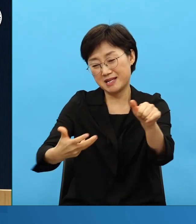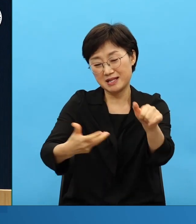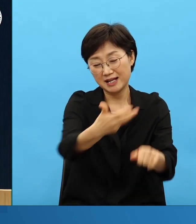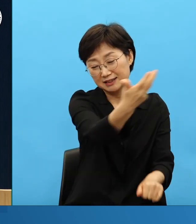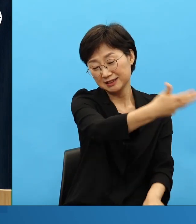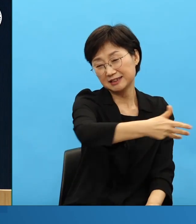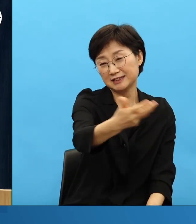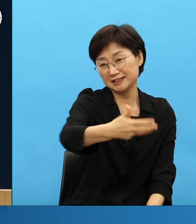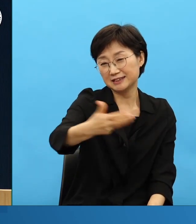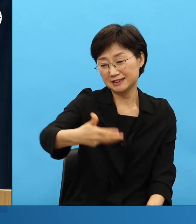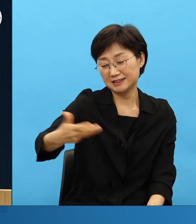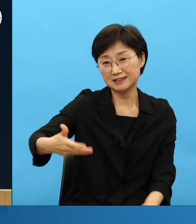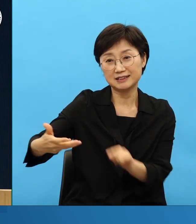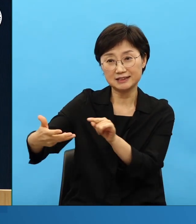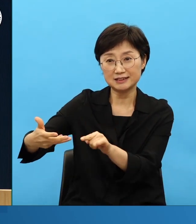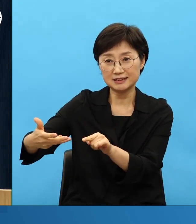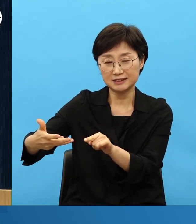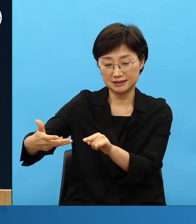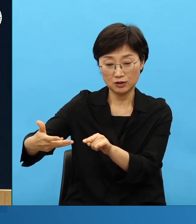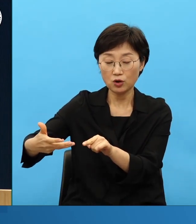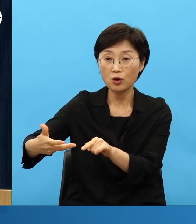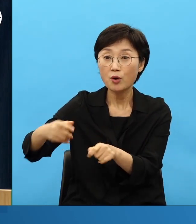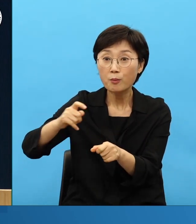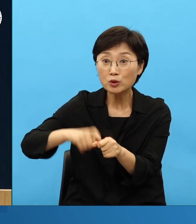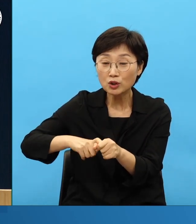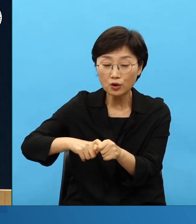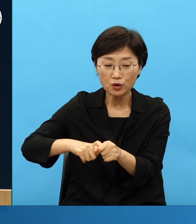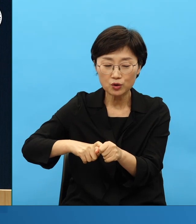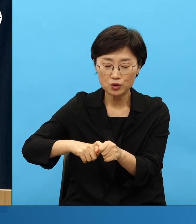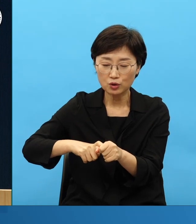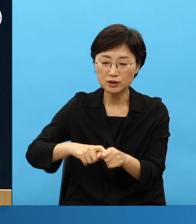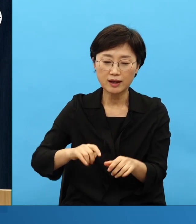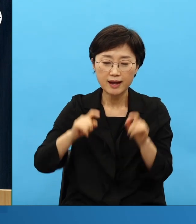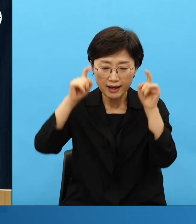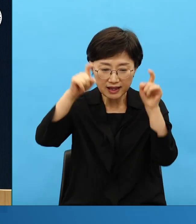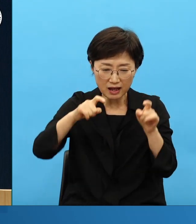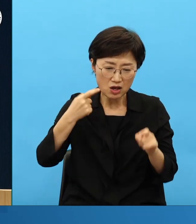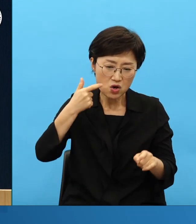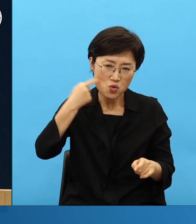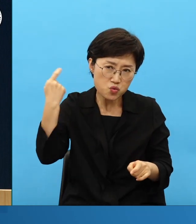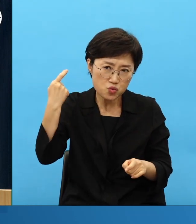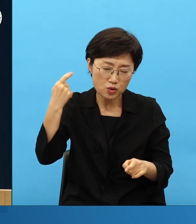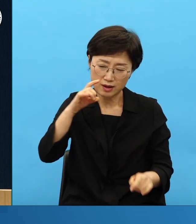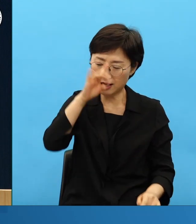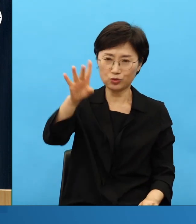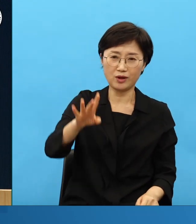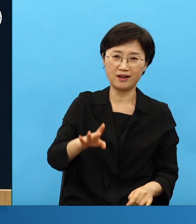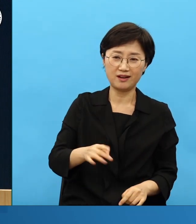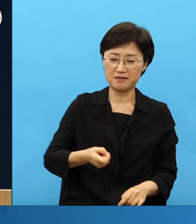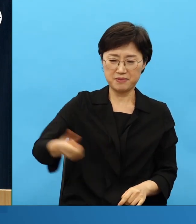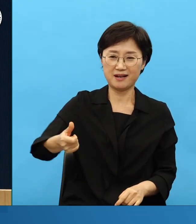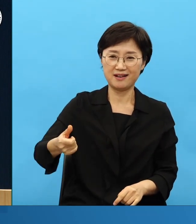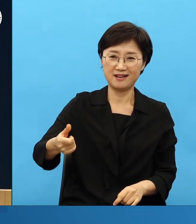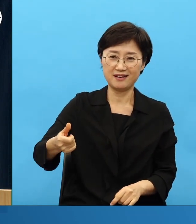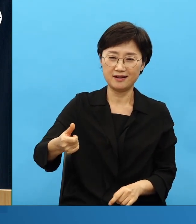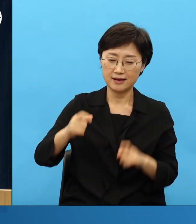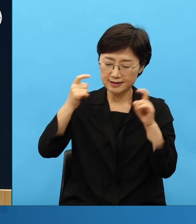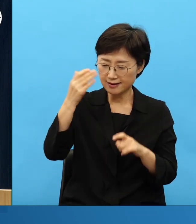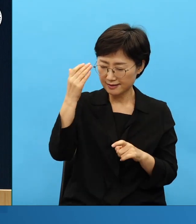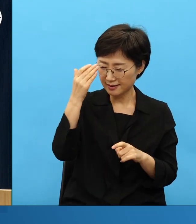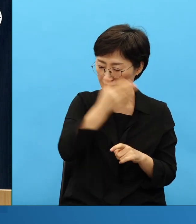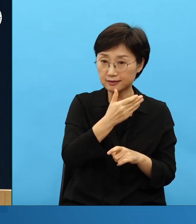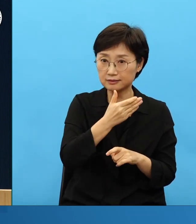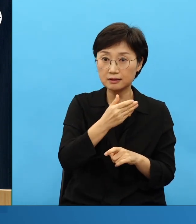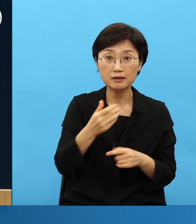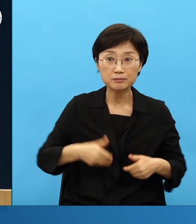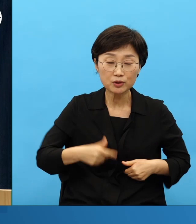책임자가 안나스라는 사람입니다. And a person who was the overseer, Annas was the overseer of the 265,000 sheep